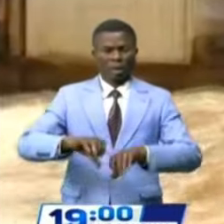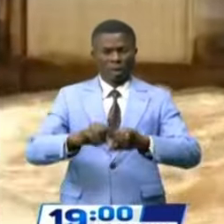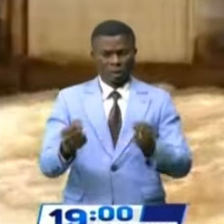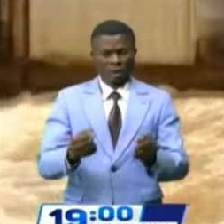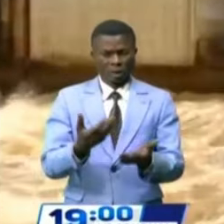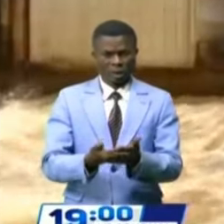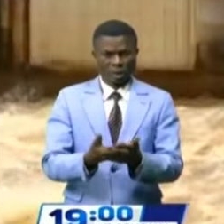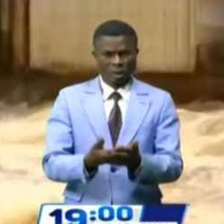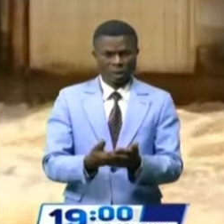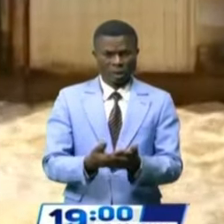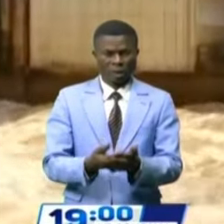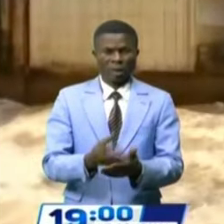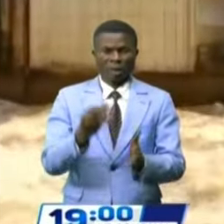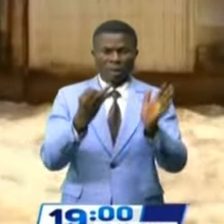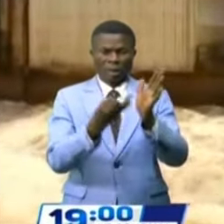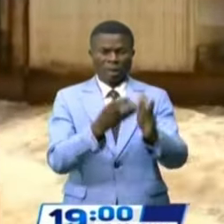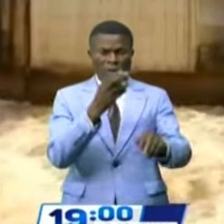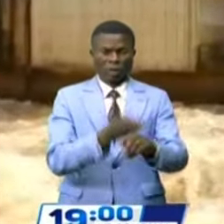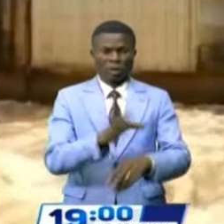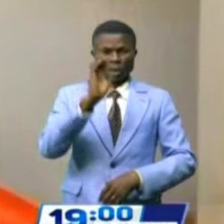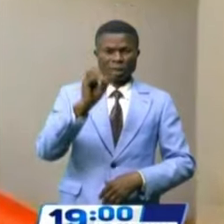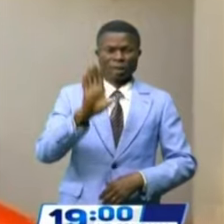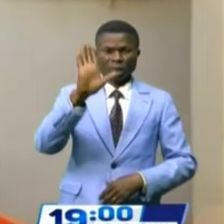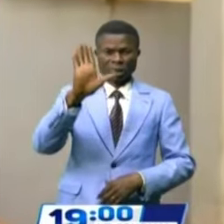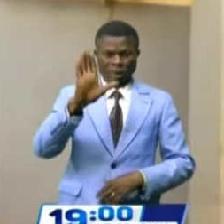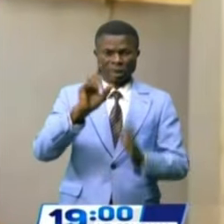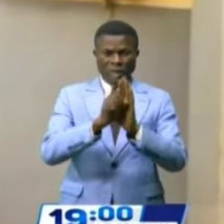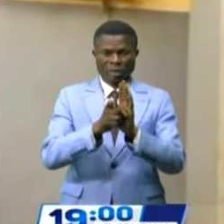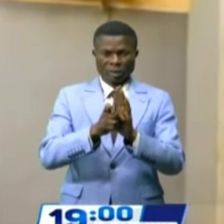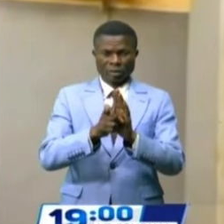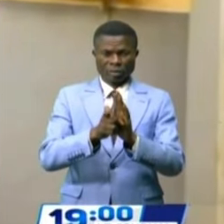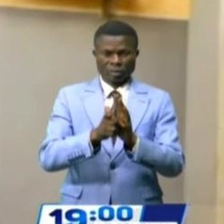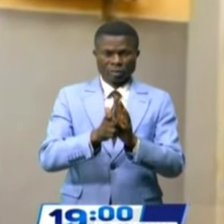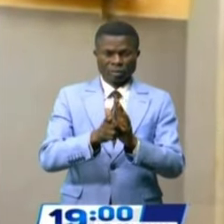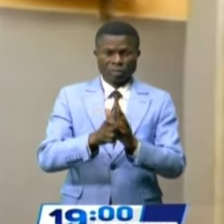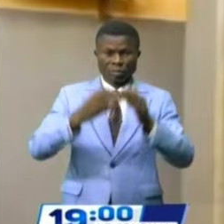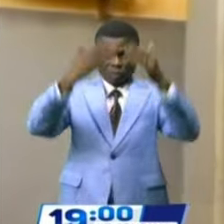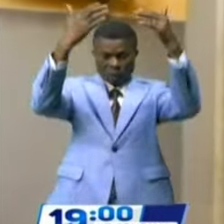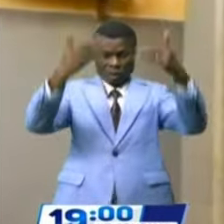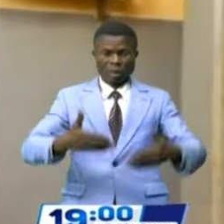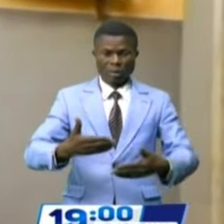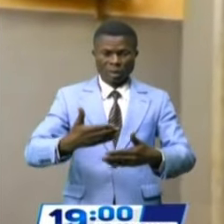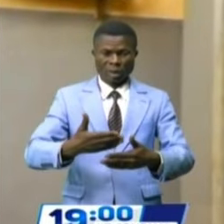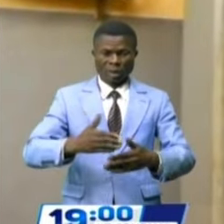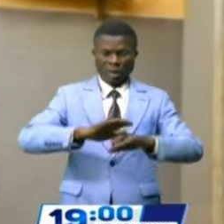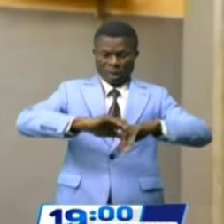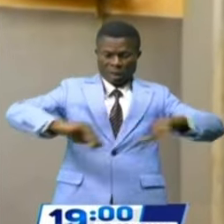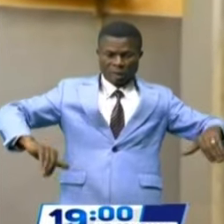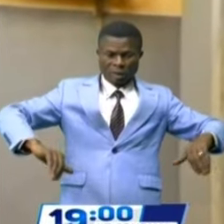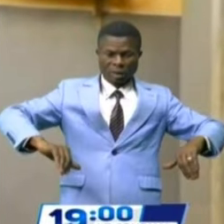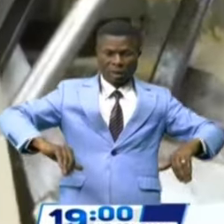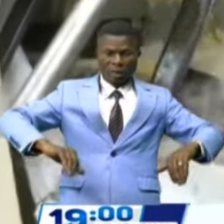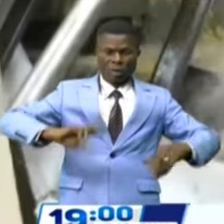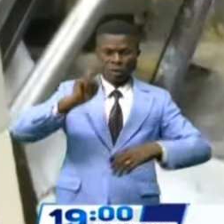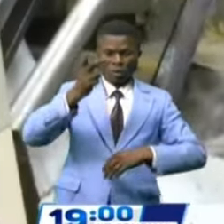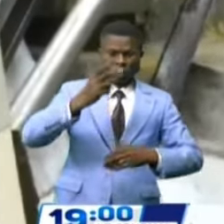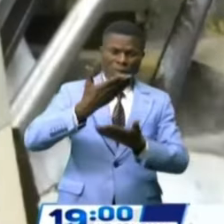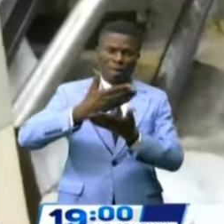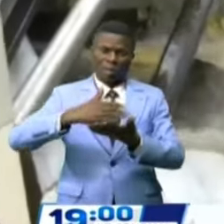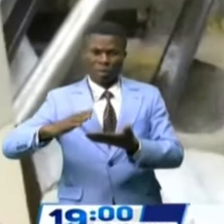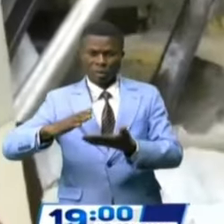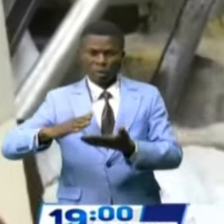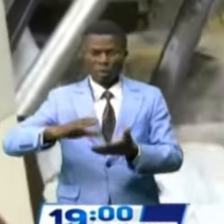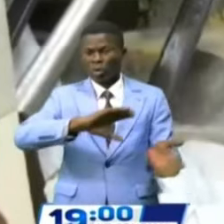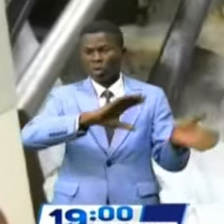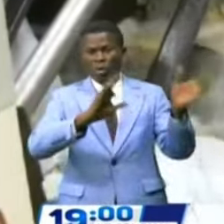à 7h55 de ce jour macabre que le mur qui sépare la première phase du barrage à la deuxième phase